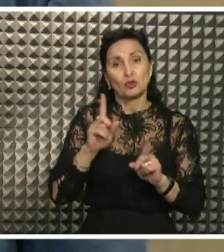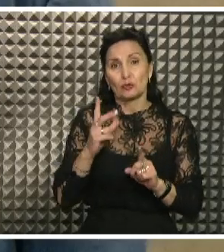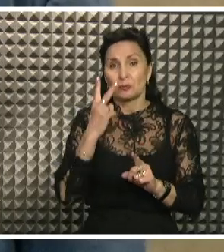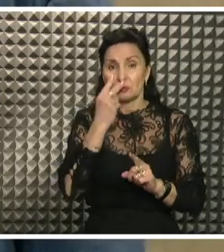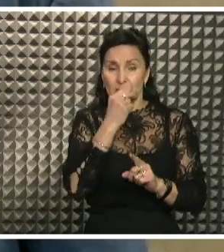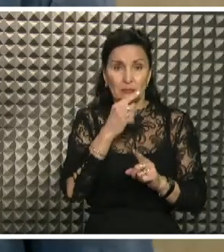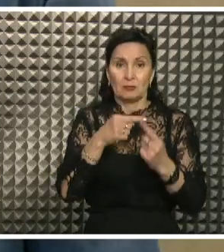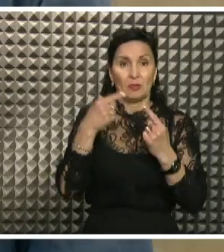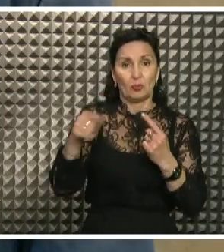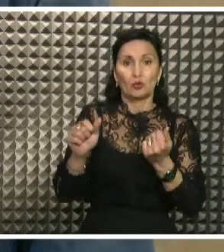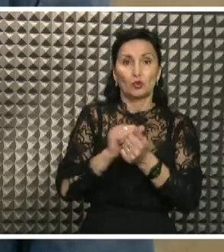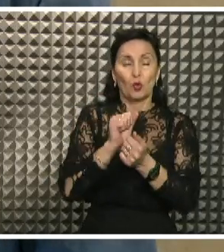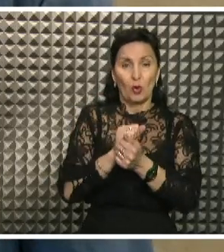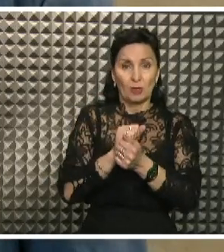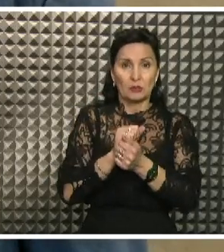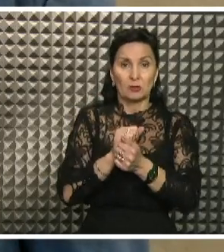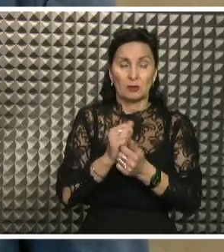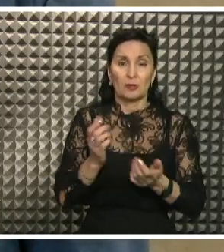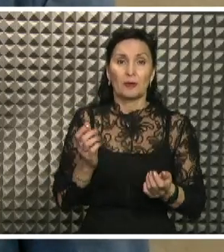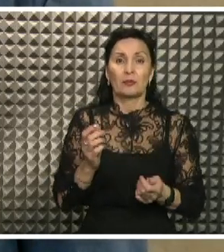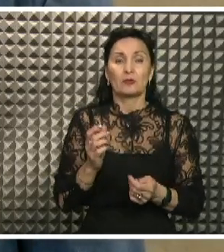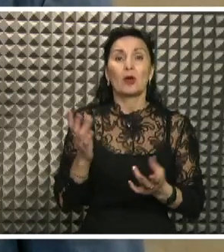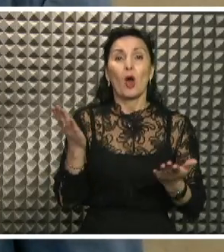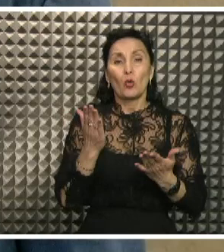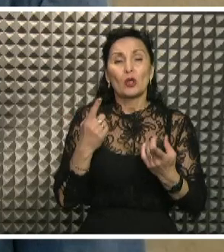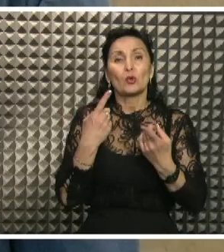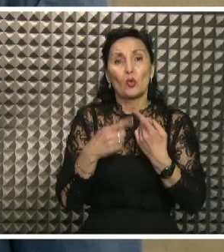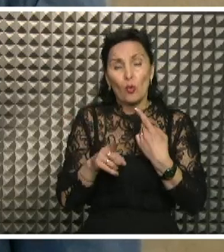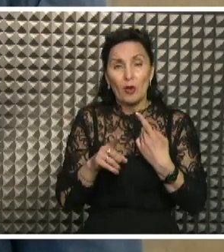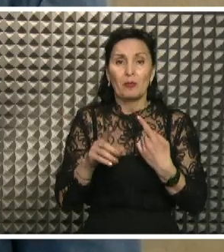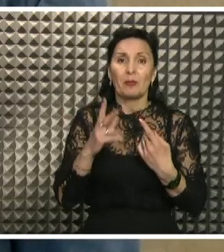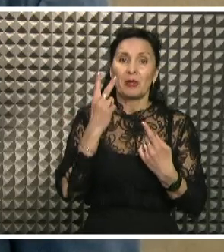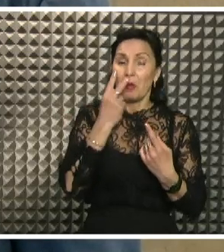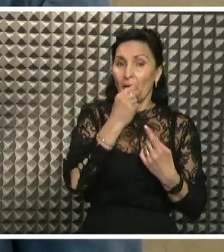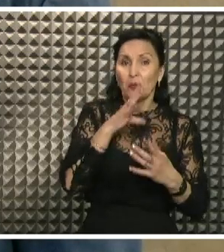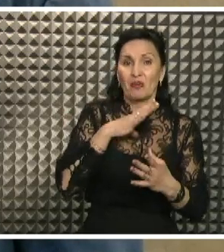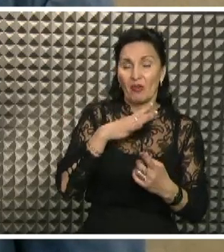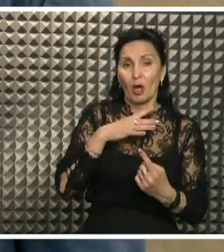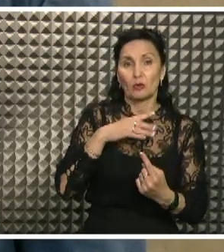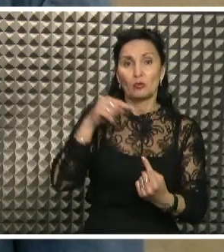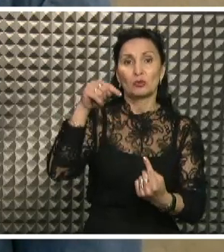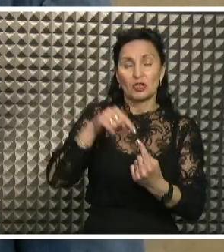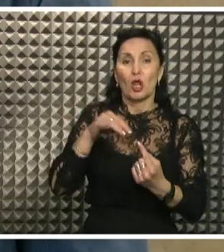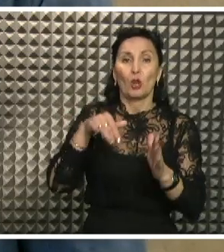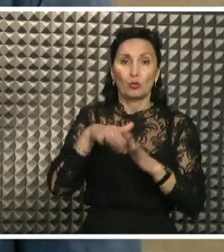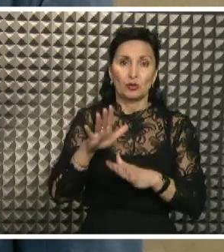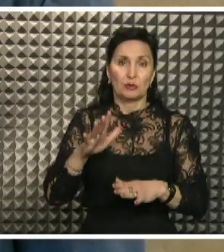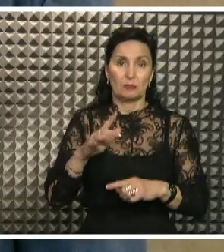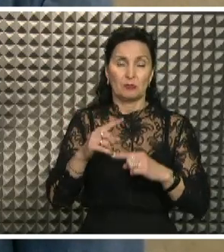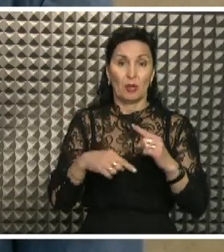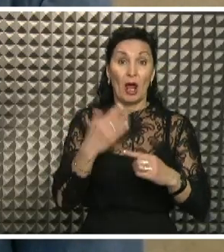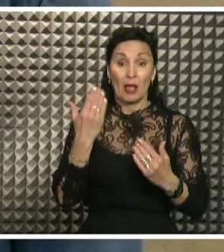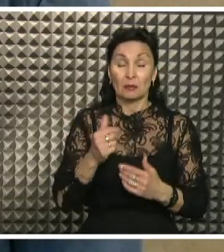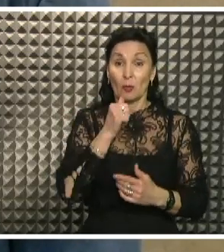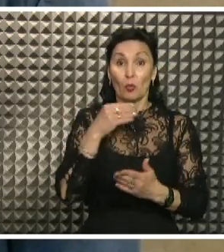сухость вызывать. А тот же Авамис или какой-то другой препарат увлажняет и лучше переносится. То есть, если